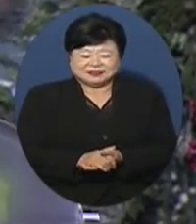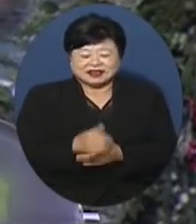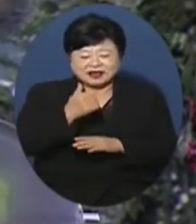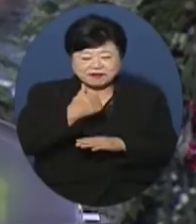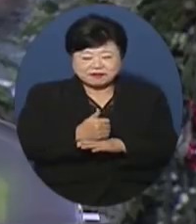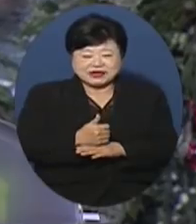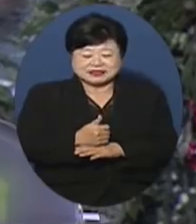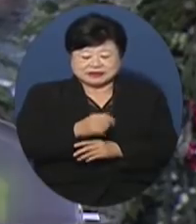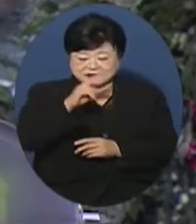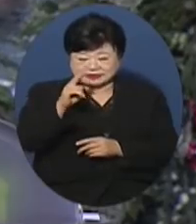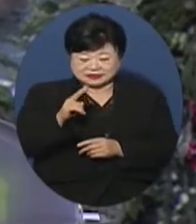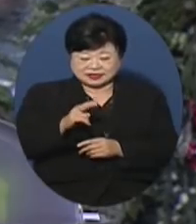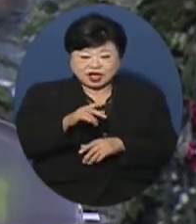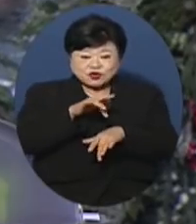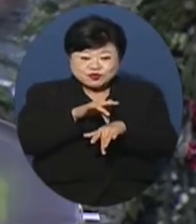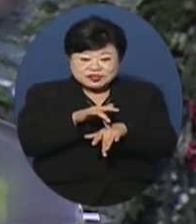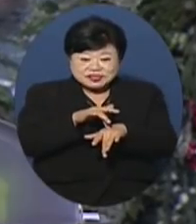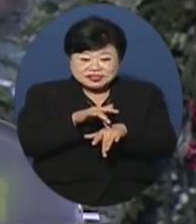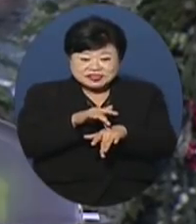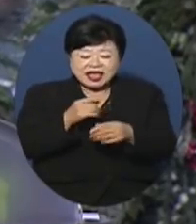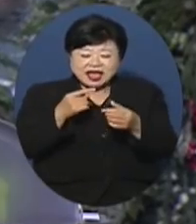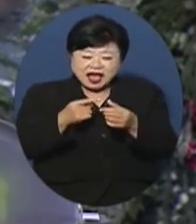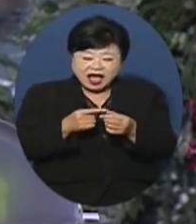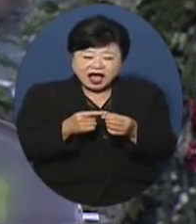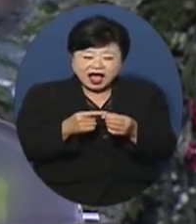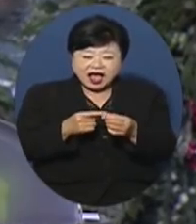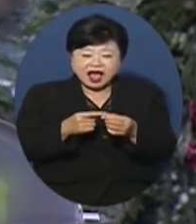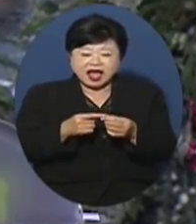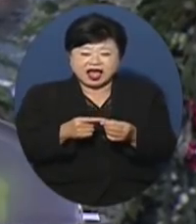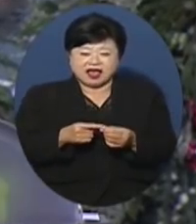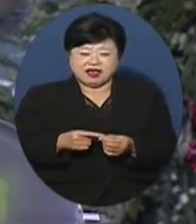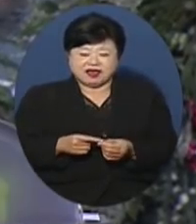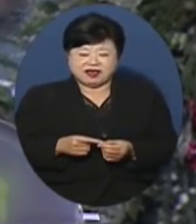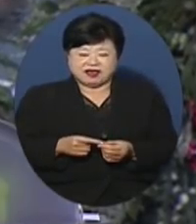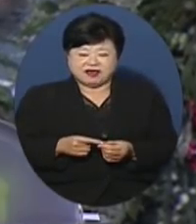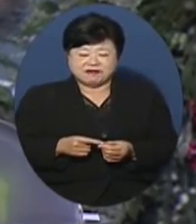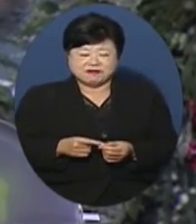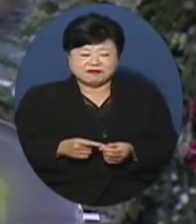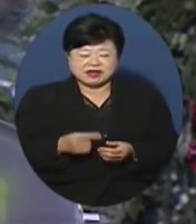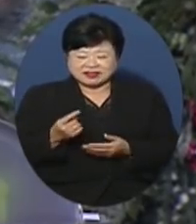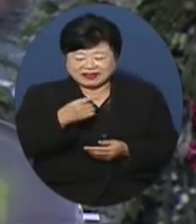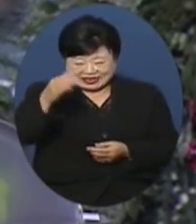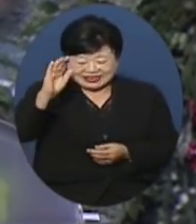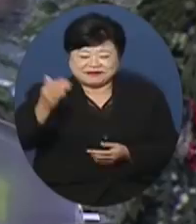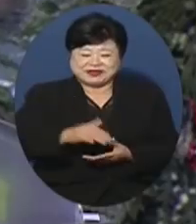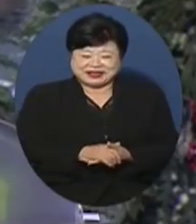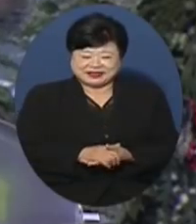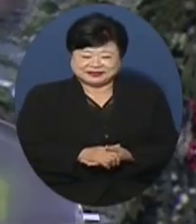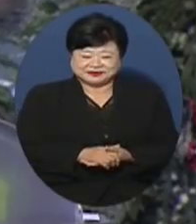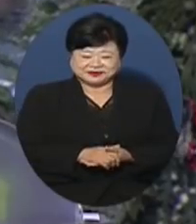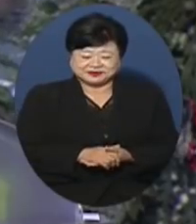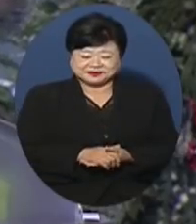그러면 어느 순간 귀신이 한 번에 싹 하고 떠나고는 마는 것입니다.